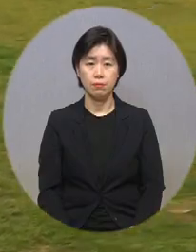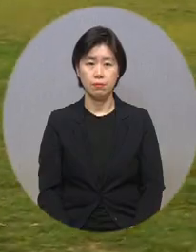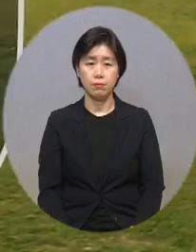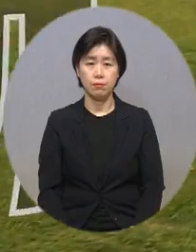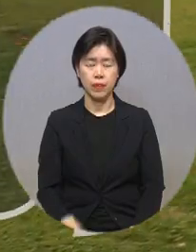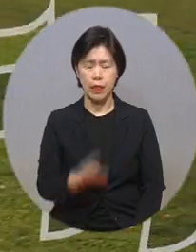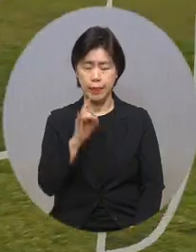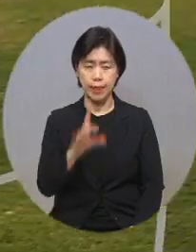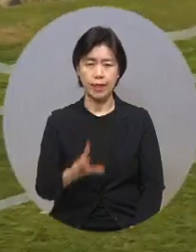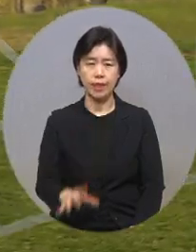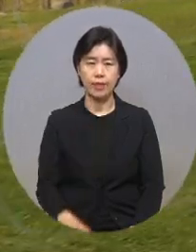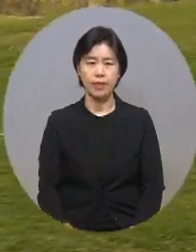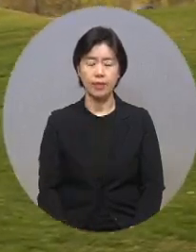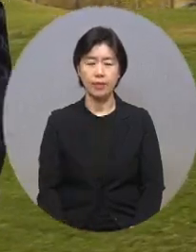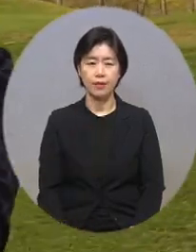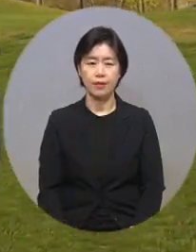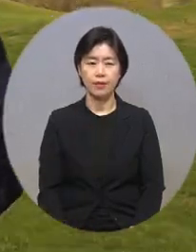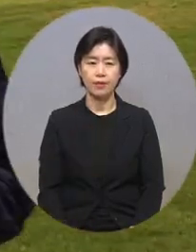아닌데.